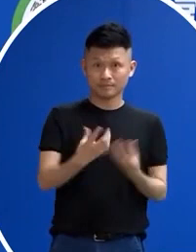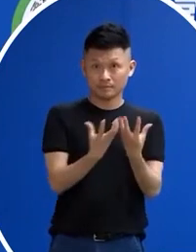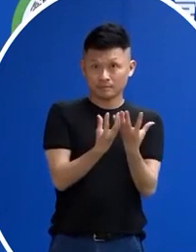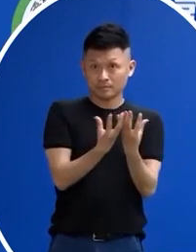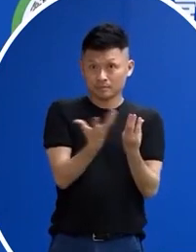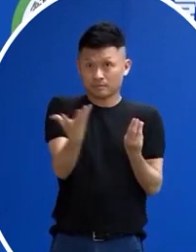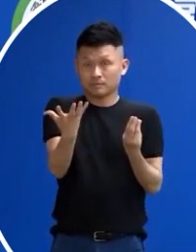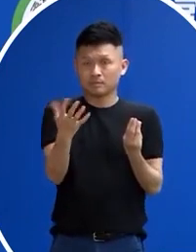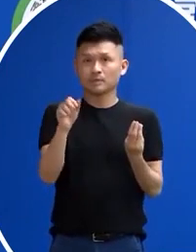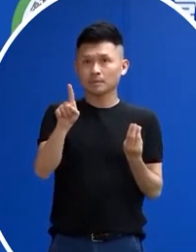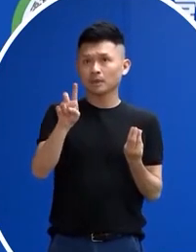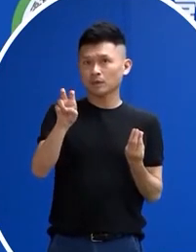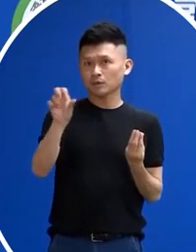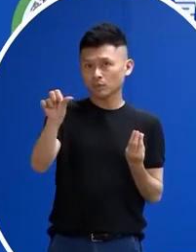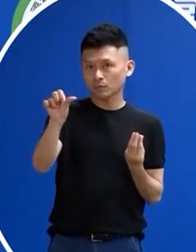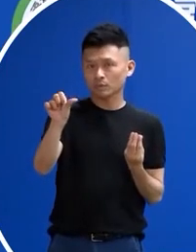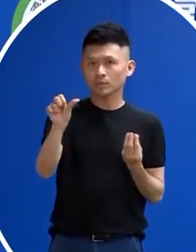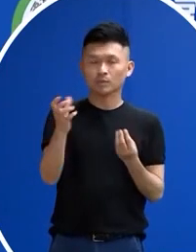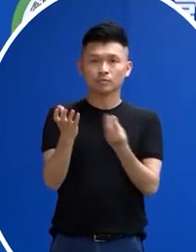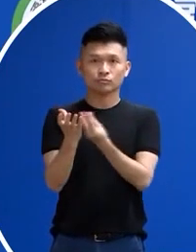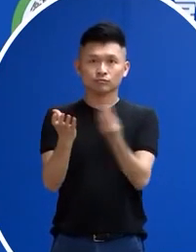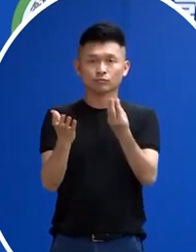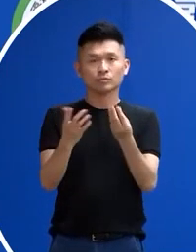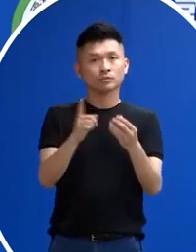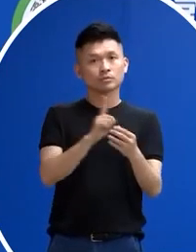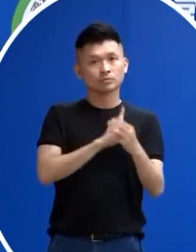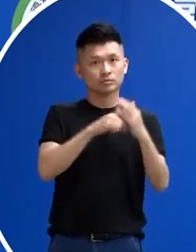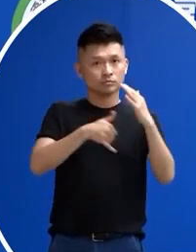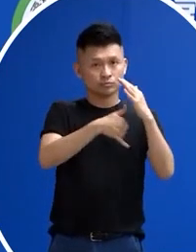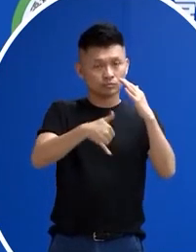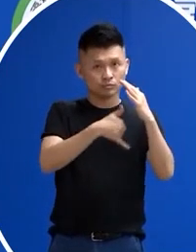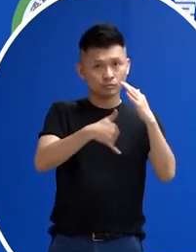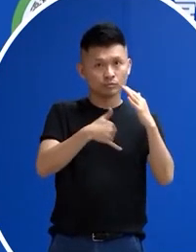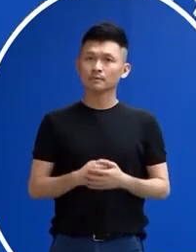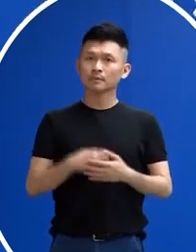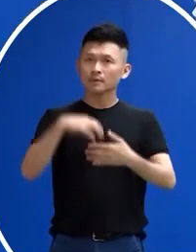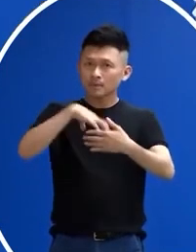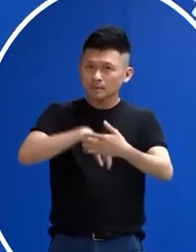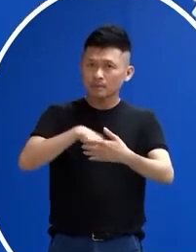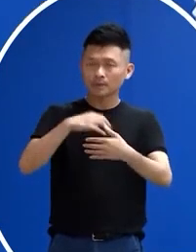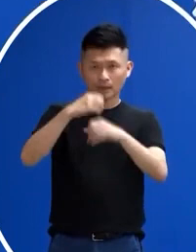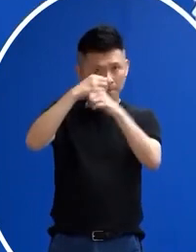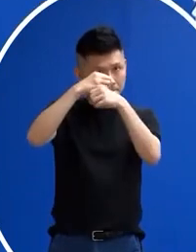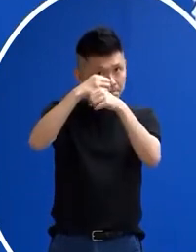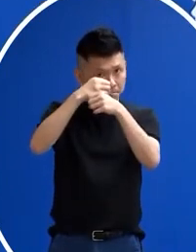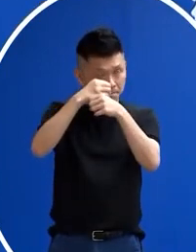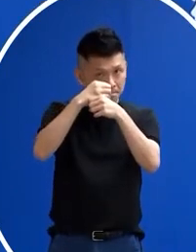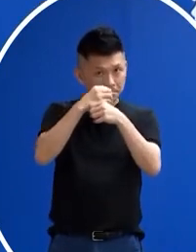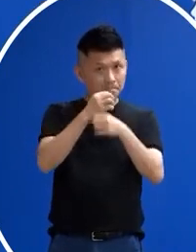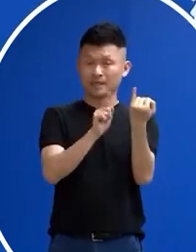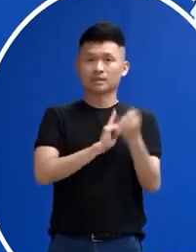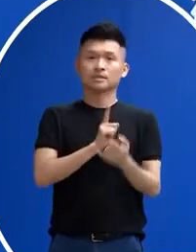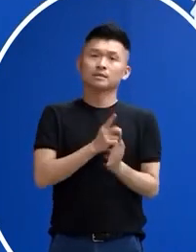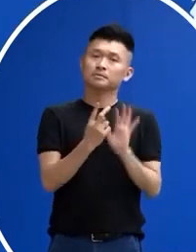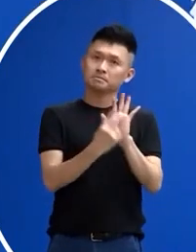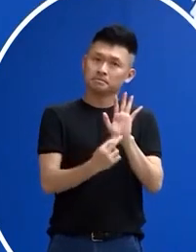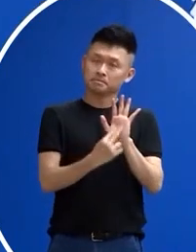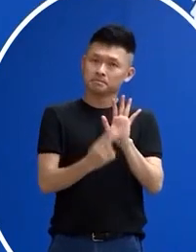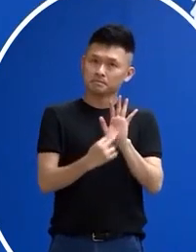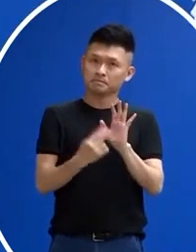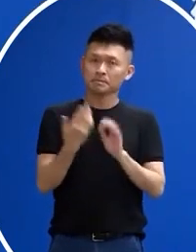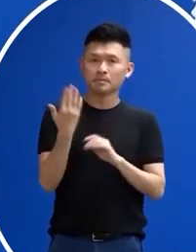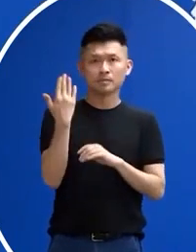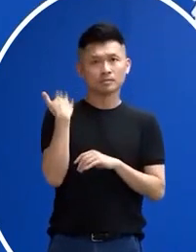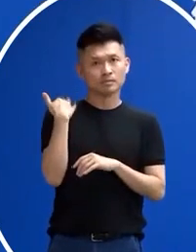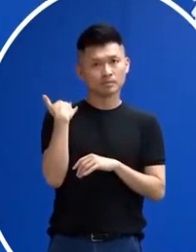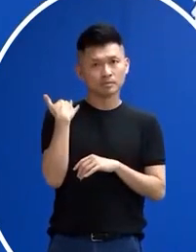居家隔离，15位列我们的自主健康管理，那结果我们需要再确认现在的情况，跟